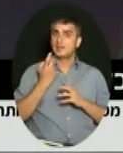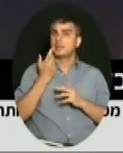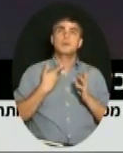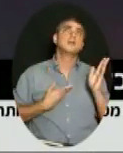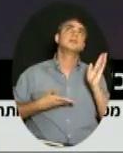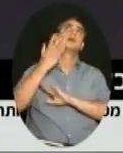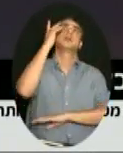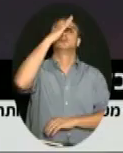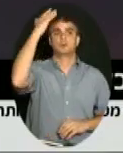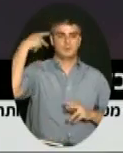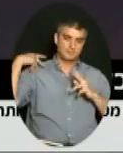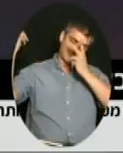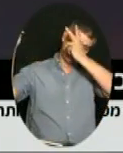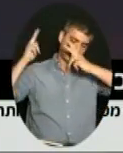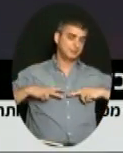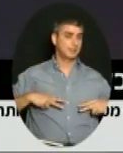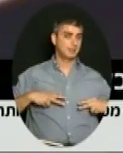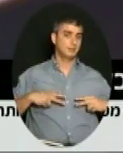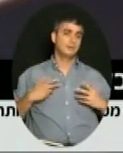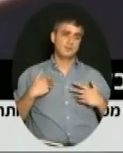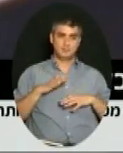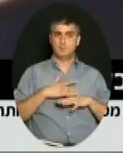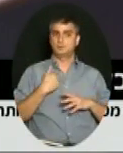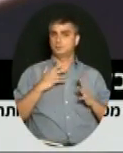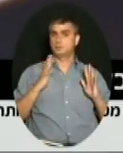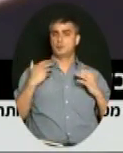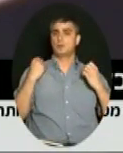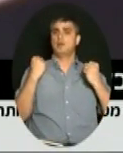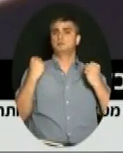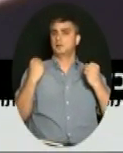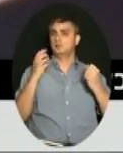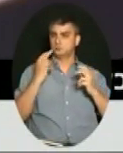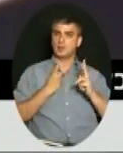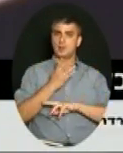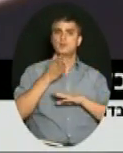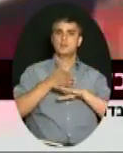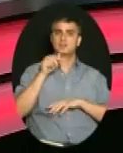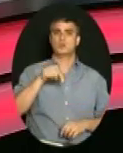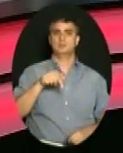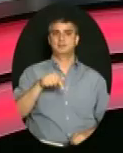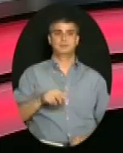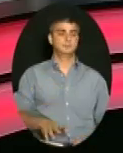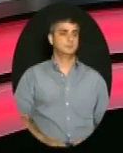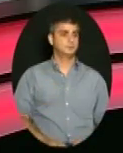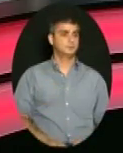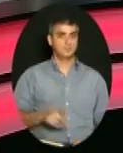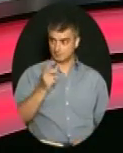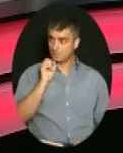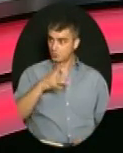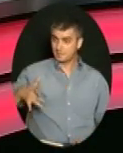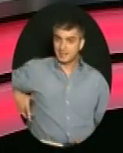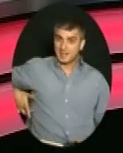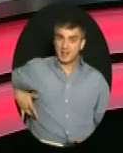שערי השמיים, וחזרתי משם. ואני מרגיש את עצמי מאוד מאוד חזק בשביל לעבור את הניתוח הזה. את תורמת לו